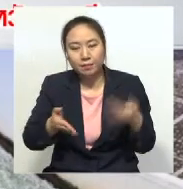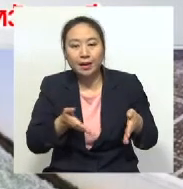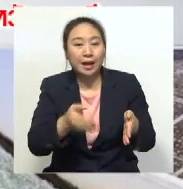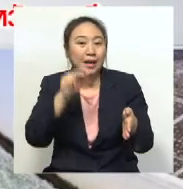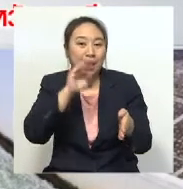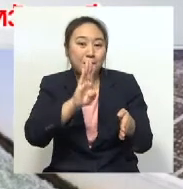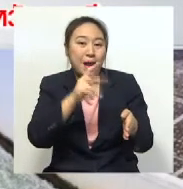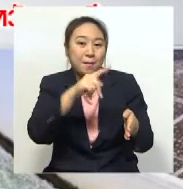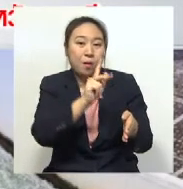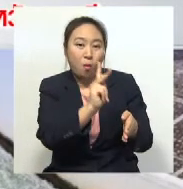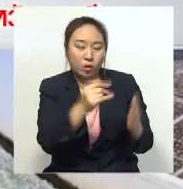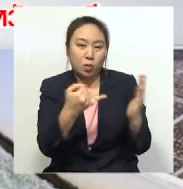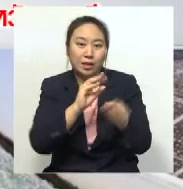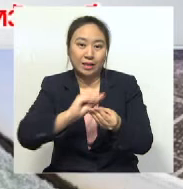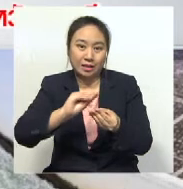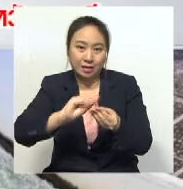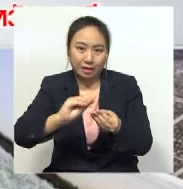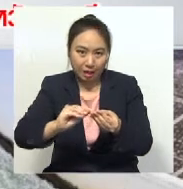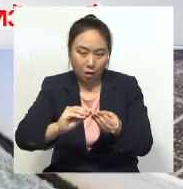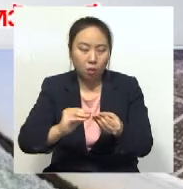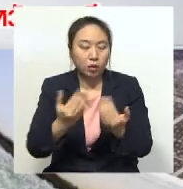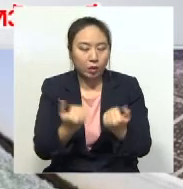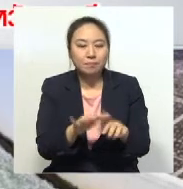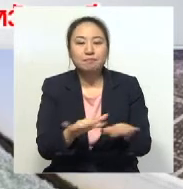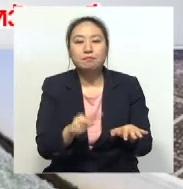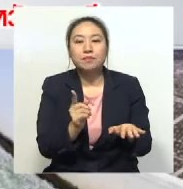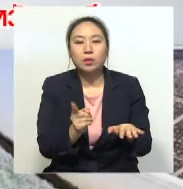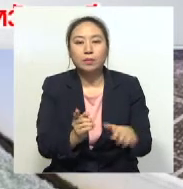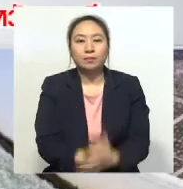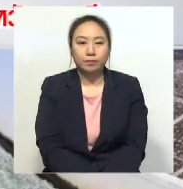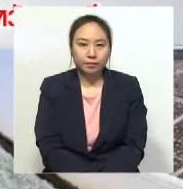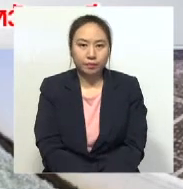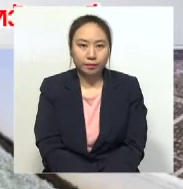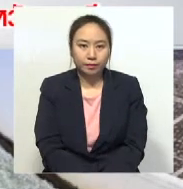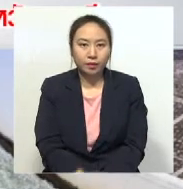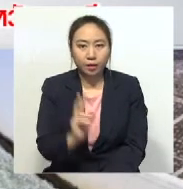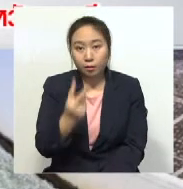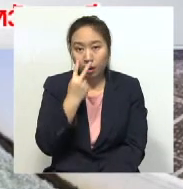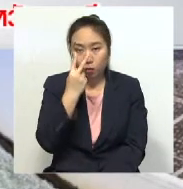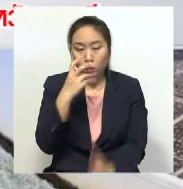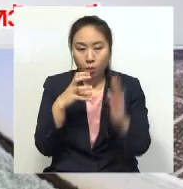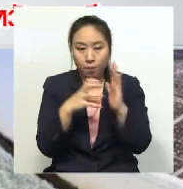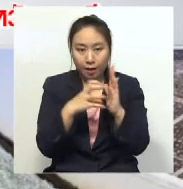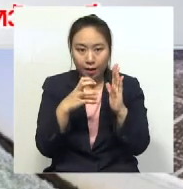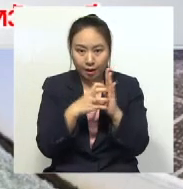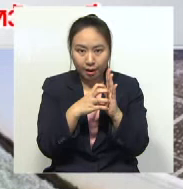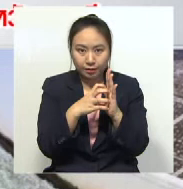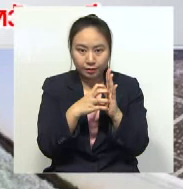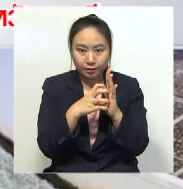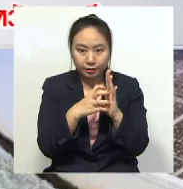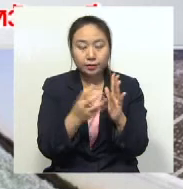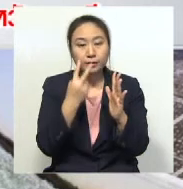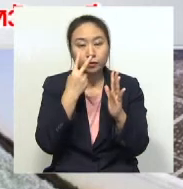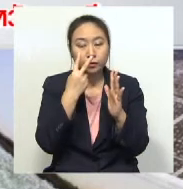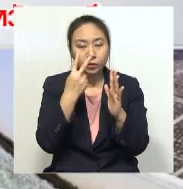ำเภอบางน้ำเปรี้ยวจังหวัดฉะเชิงเทราก็แนวโน้มทรงตัวค่ะ มาดูพื้นที่ภาคกลางกันบ้างค่ะพื้นที่ภาคกล